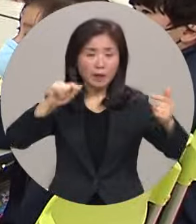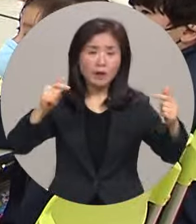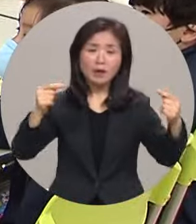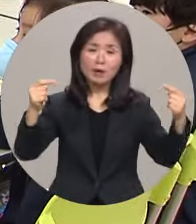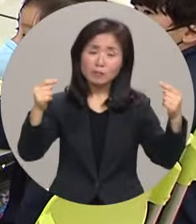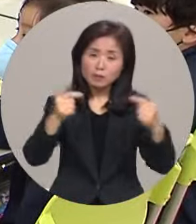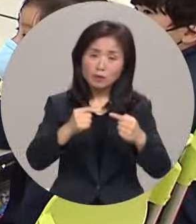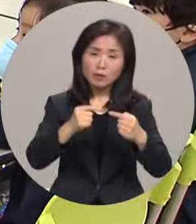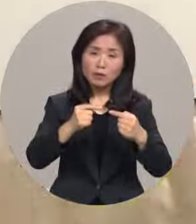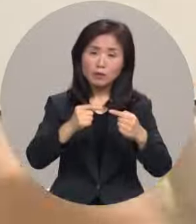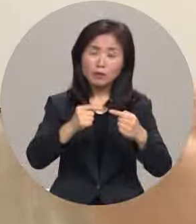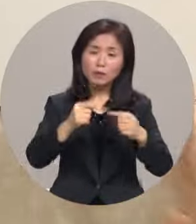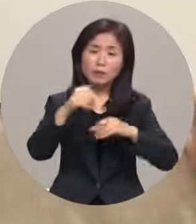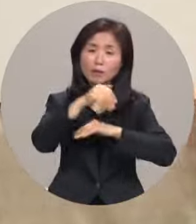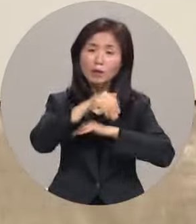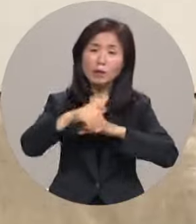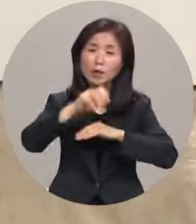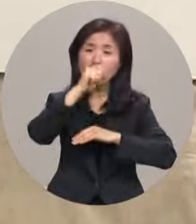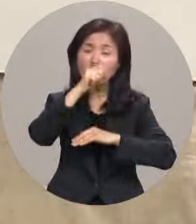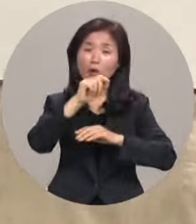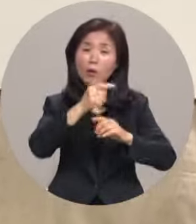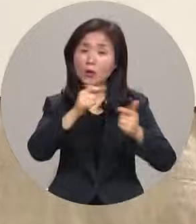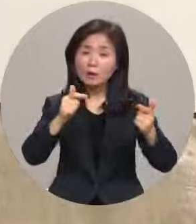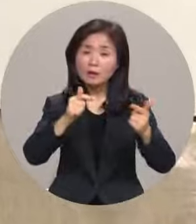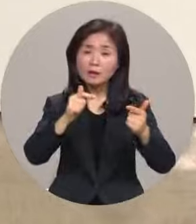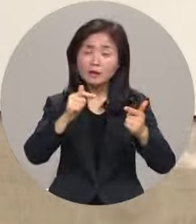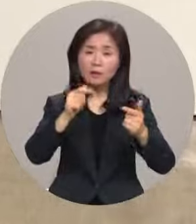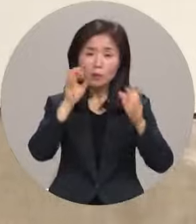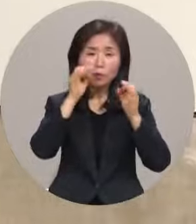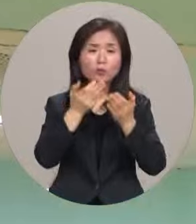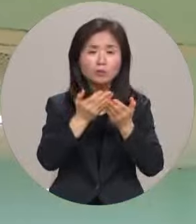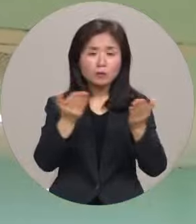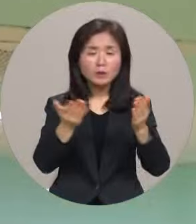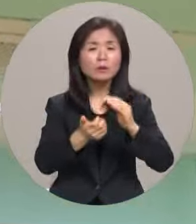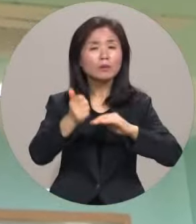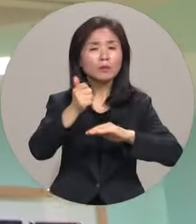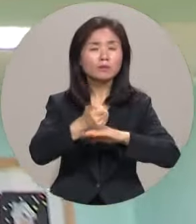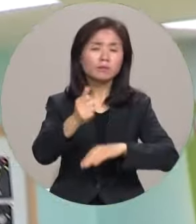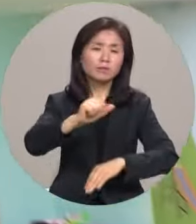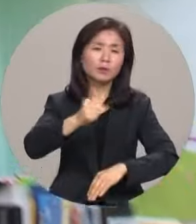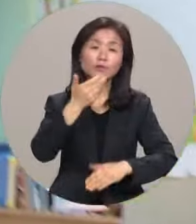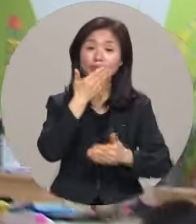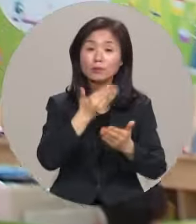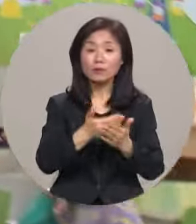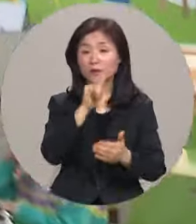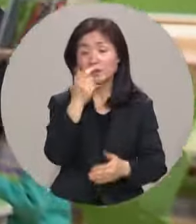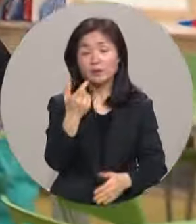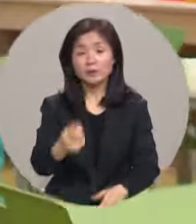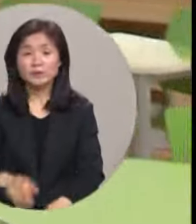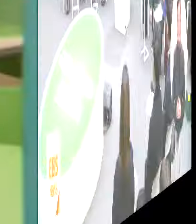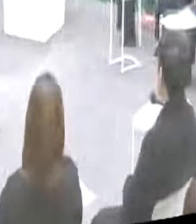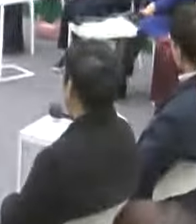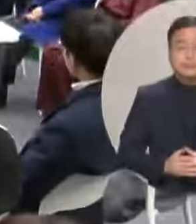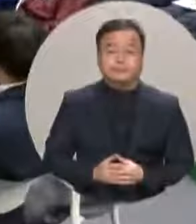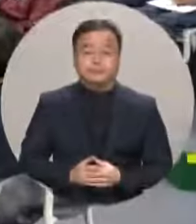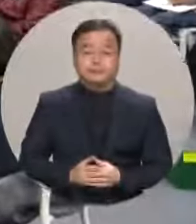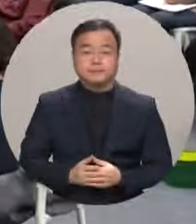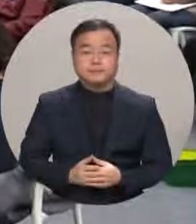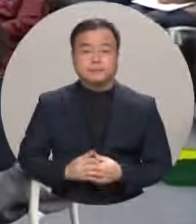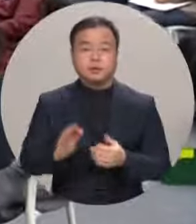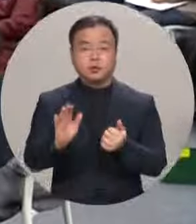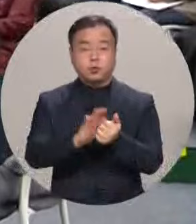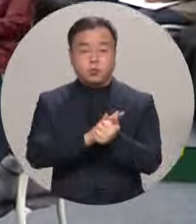인력의 청사진을 보여주는 것이 성공의 과제로 떠올랐습니다 EBS 뉴스 박입니다